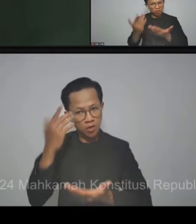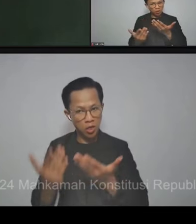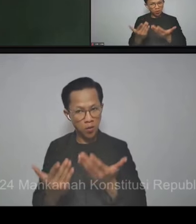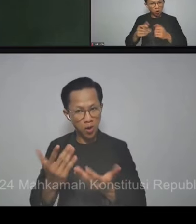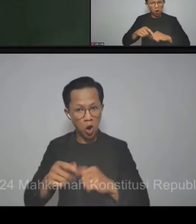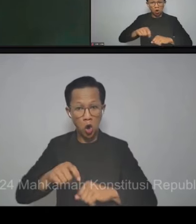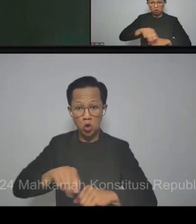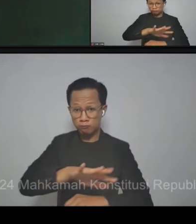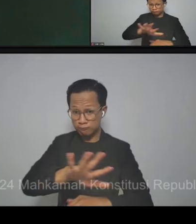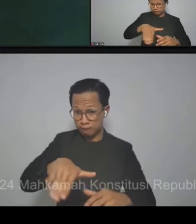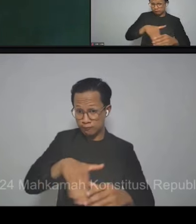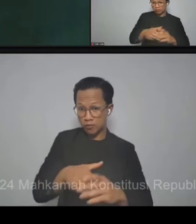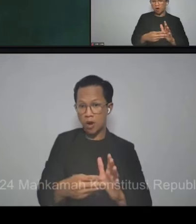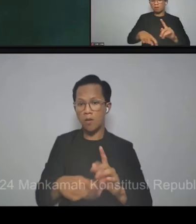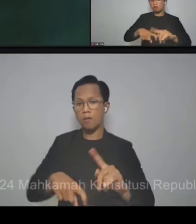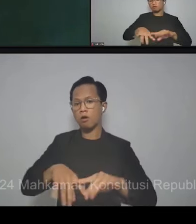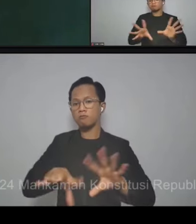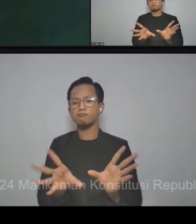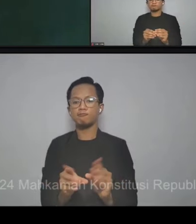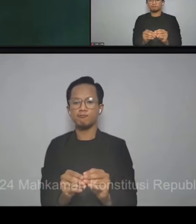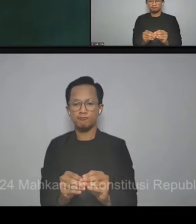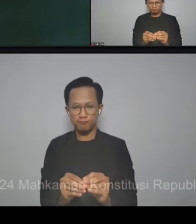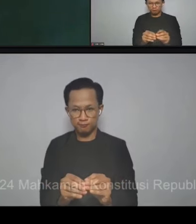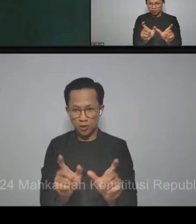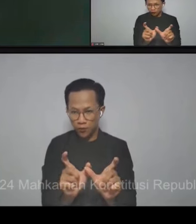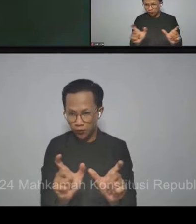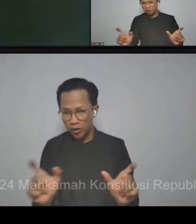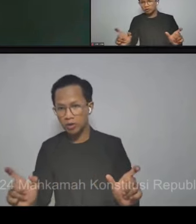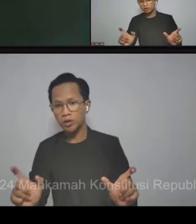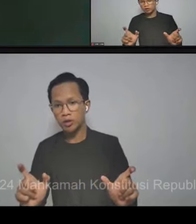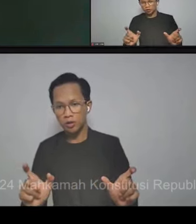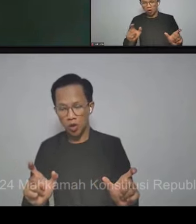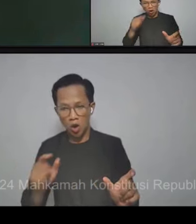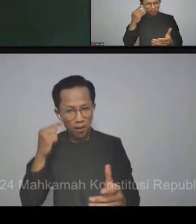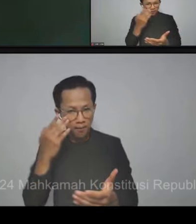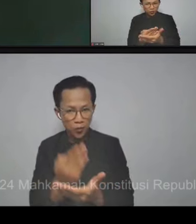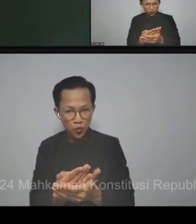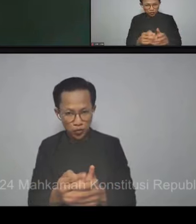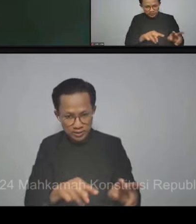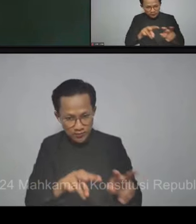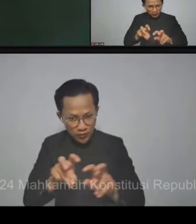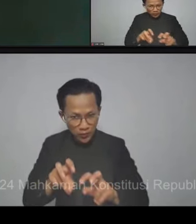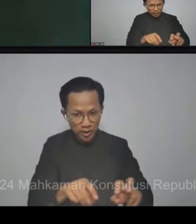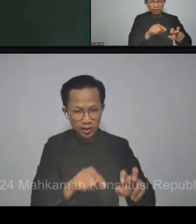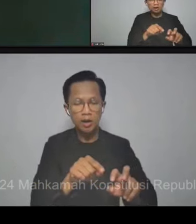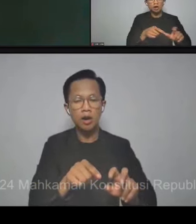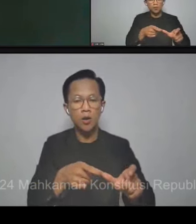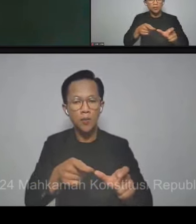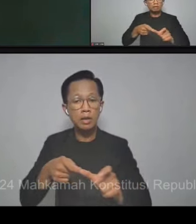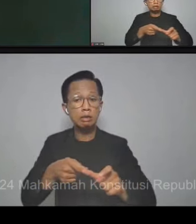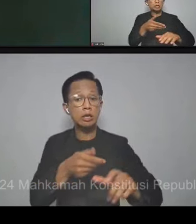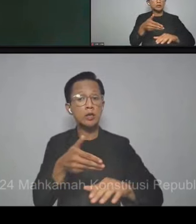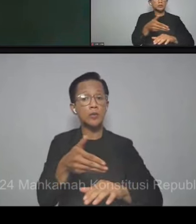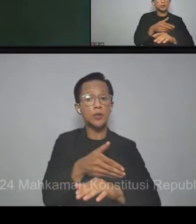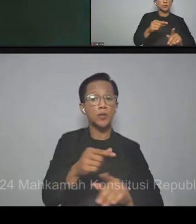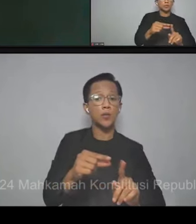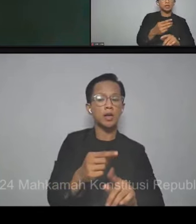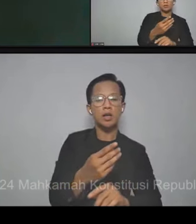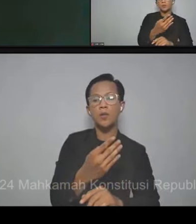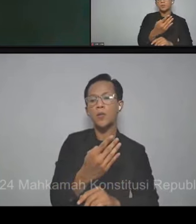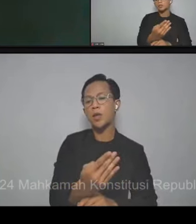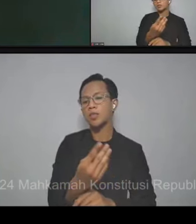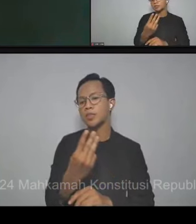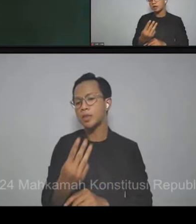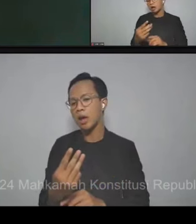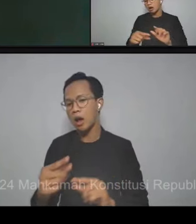berkesimpulan terhadap sepanjang frase pemeriksaan bukti pemulaan sebelum penyidikan dalam ketentuan pasal 43a ayat 1 dalam pasal 2 Angka